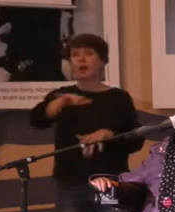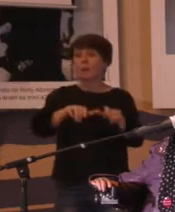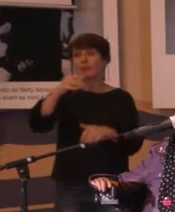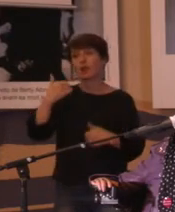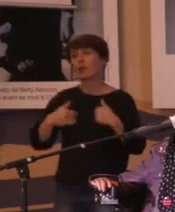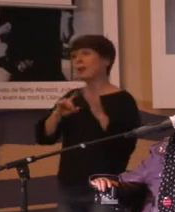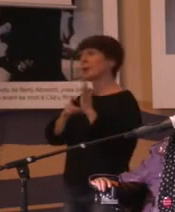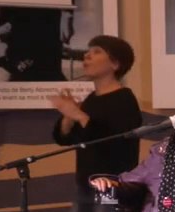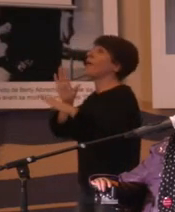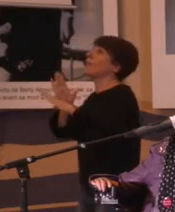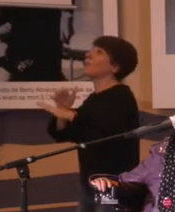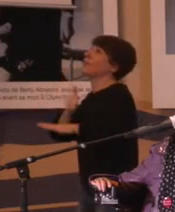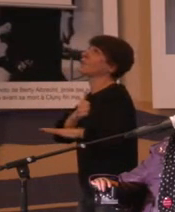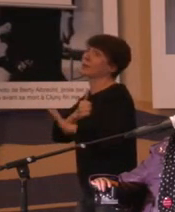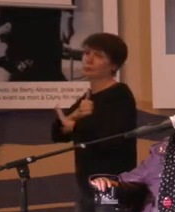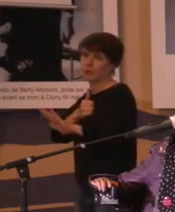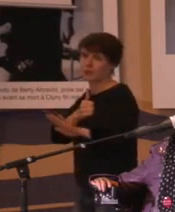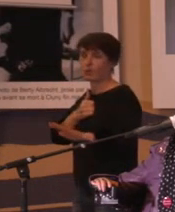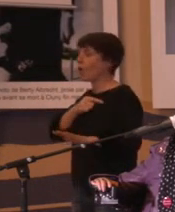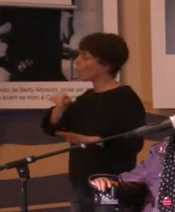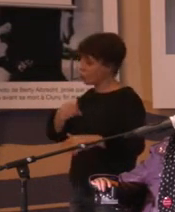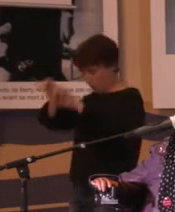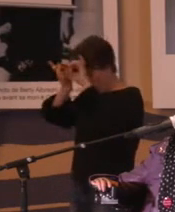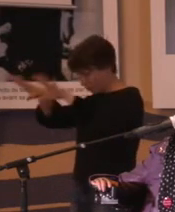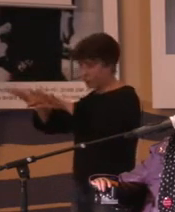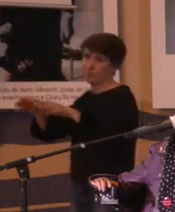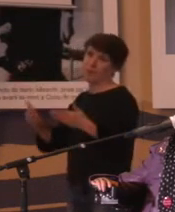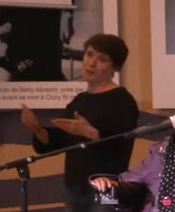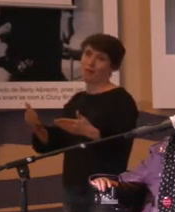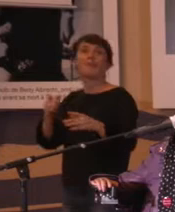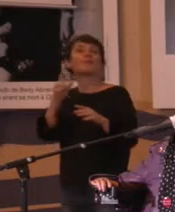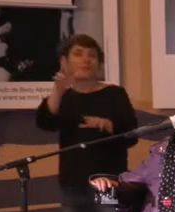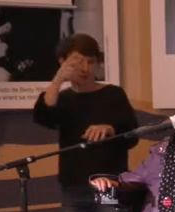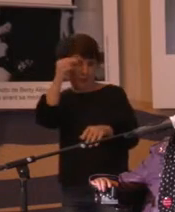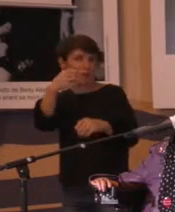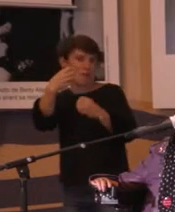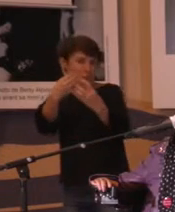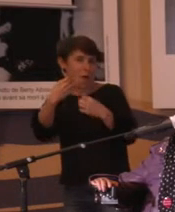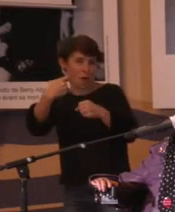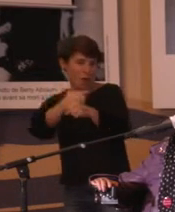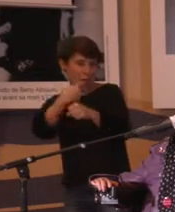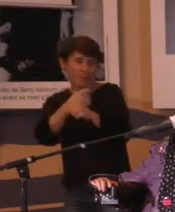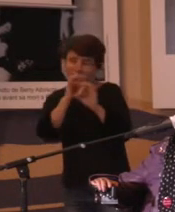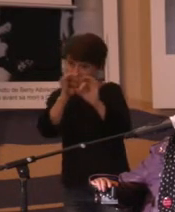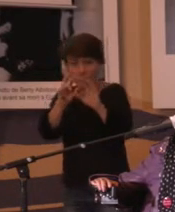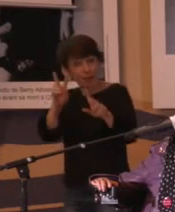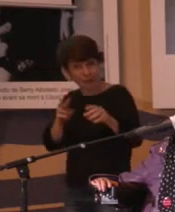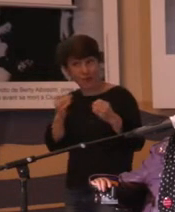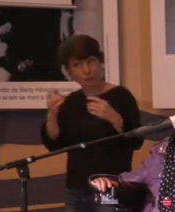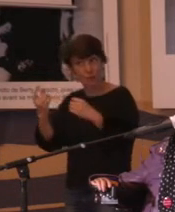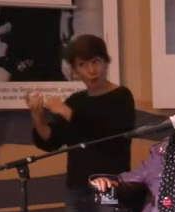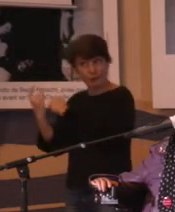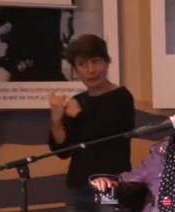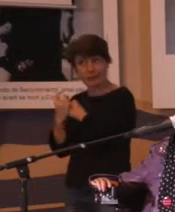maintenant. mais moi, j'ai bien compris que c'était une provocation, mais c'est souvent un truc qu'on nous objecte, comme